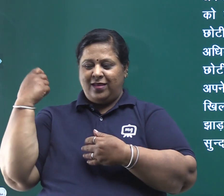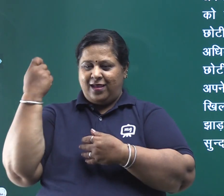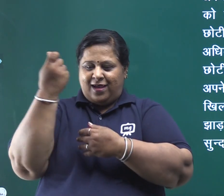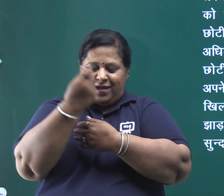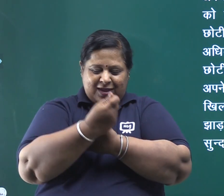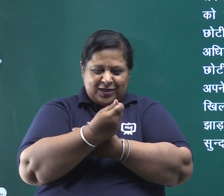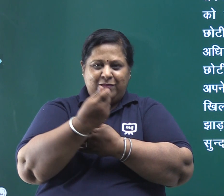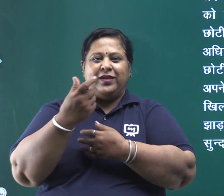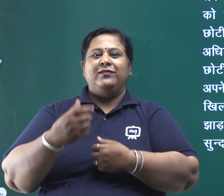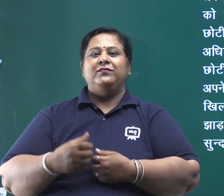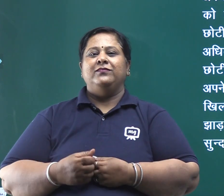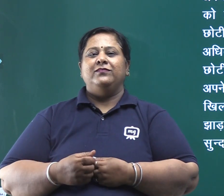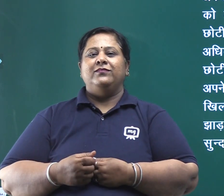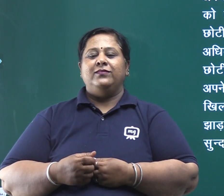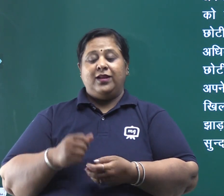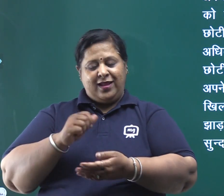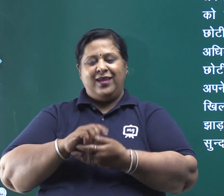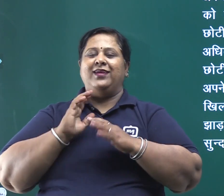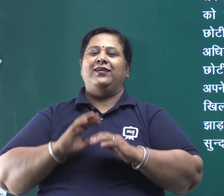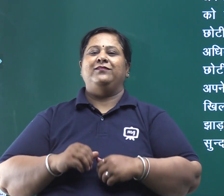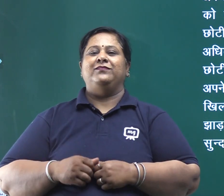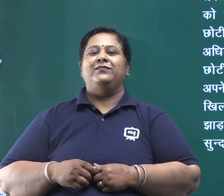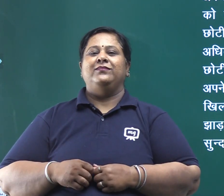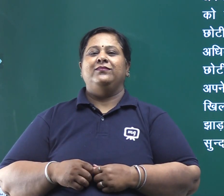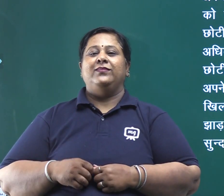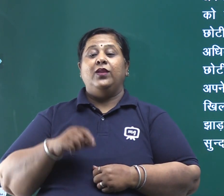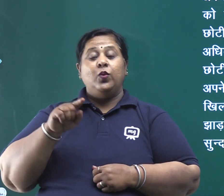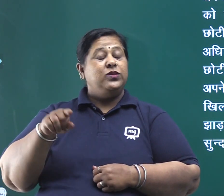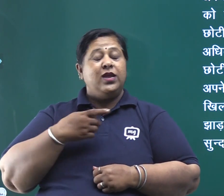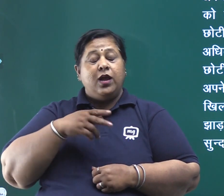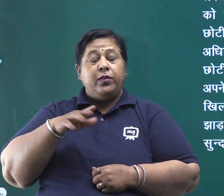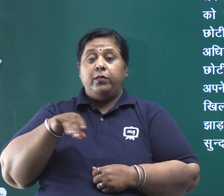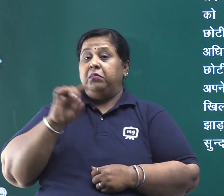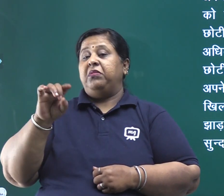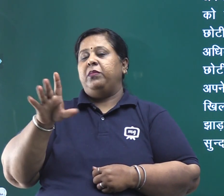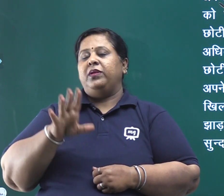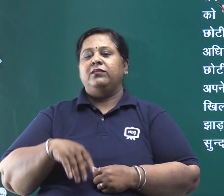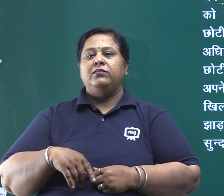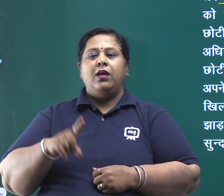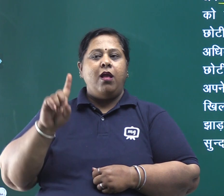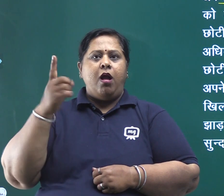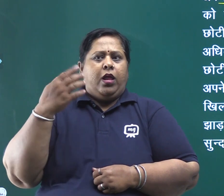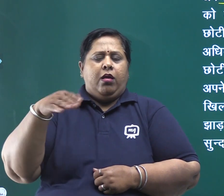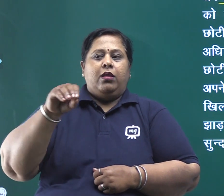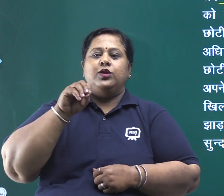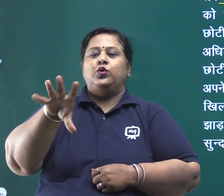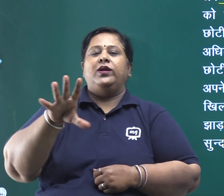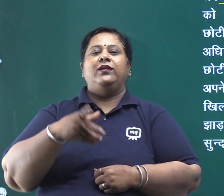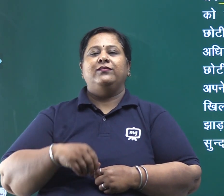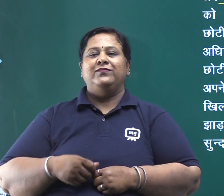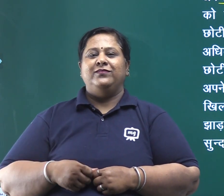आंचल में रखेगी, उसे कभी अकेला नहीं छोड़ेगी।